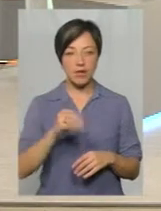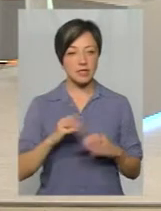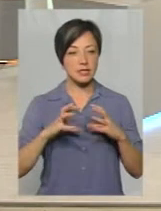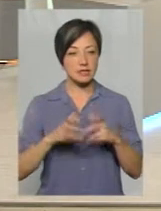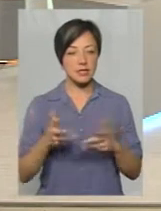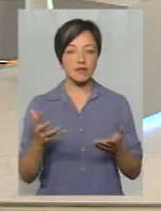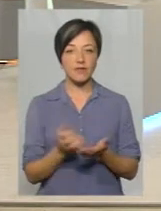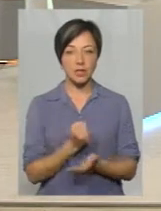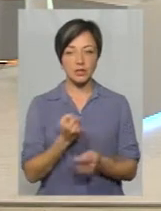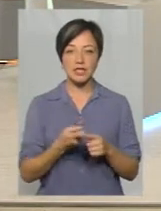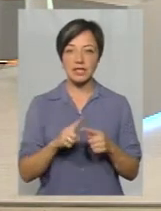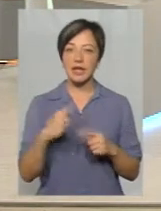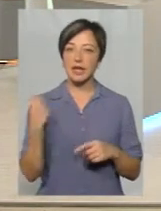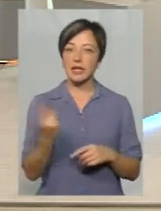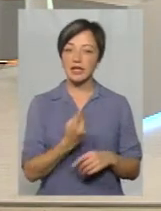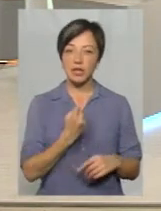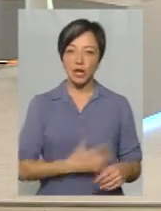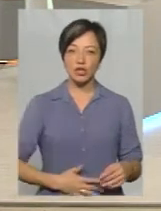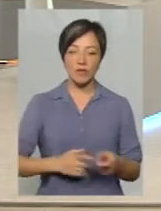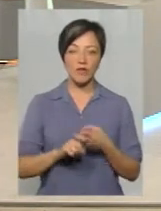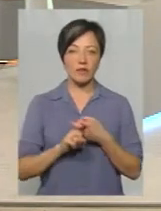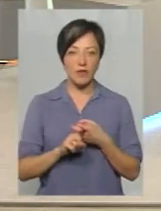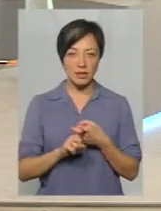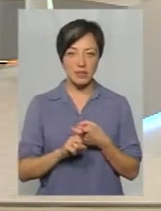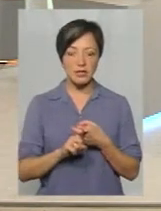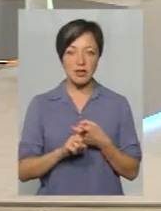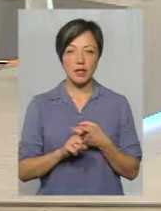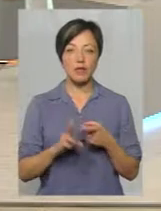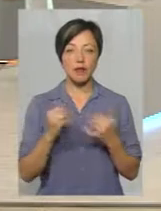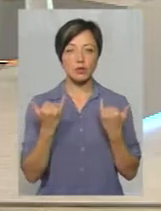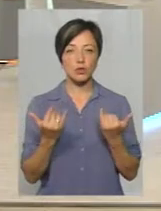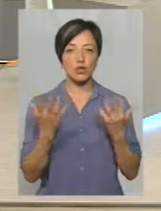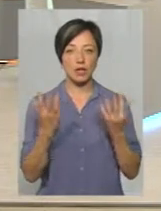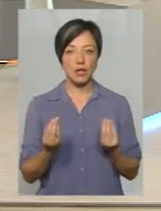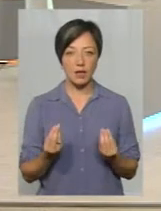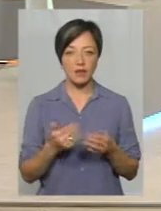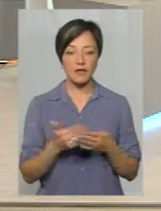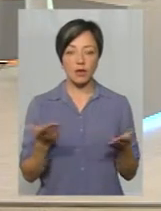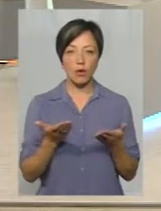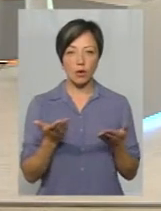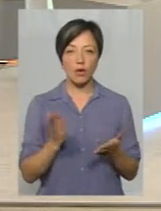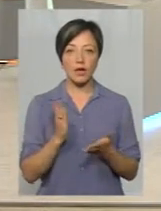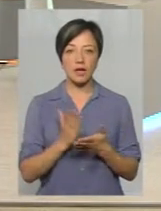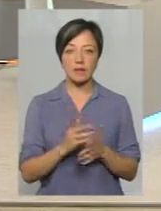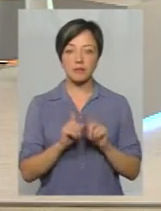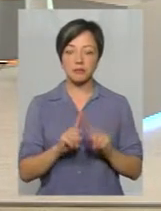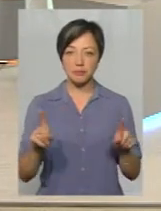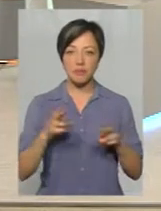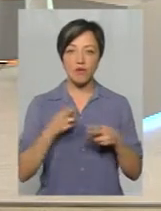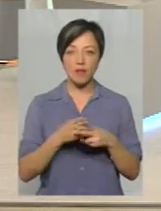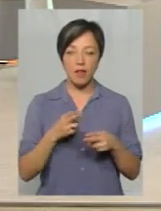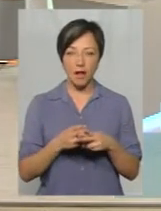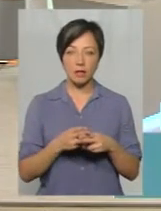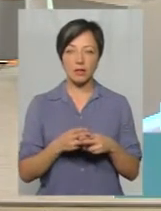винайшов, це єдина кишкова інфекція на сьогоднішній день, від якої існує специфічна профілактика.